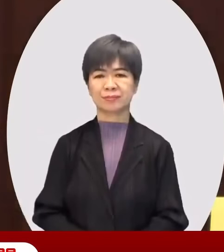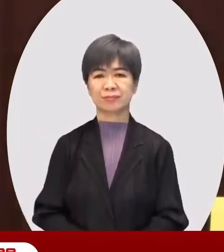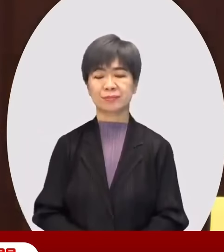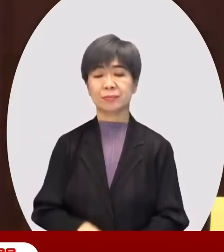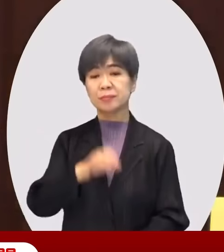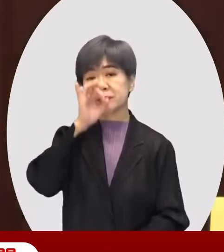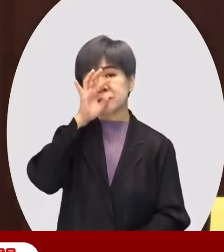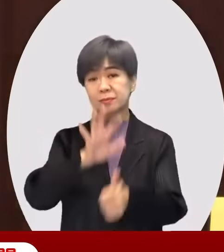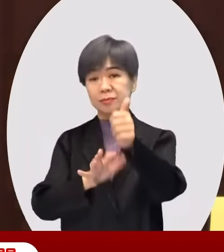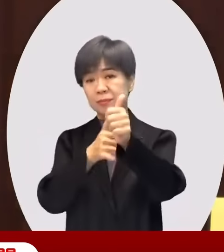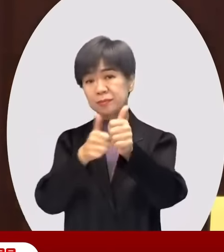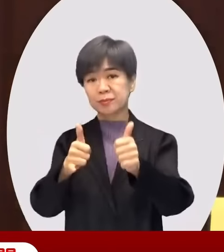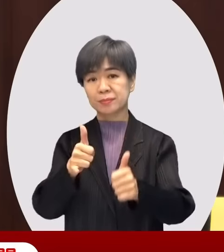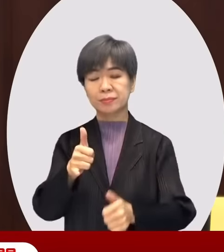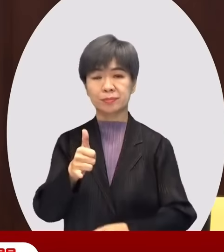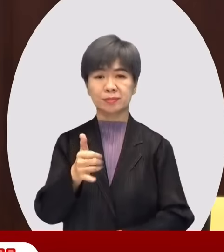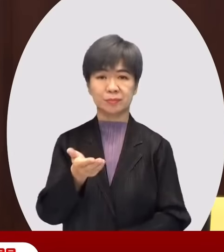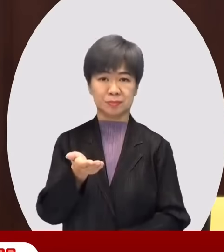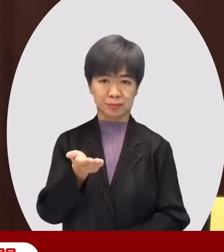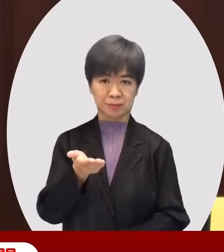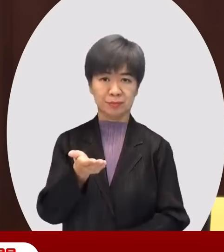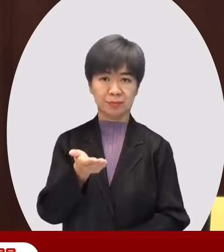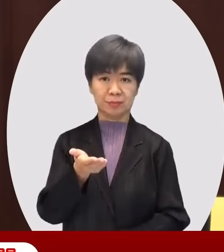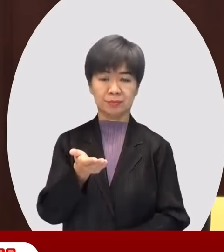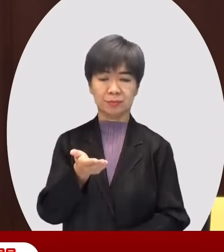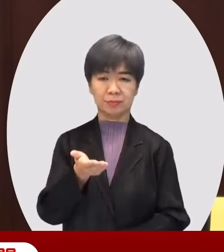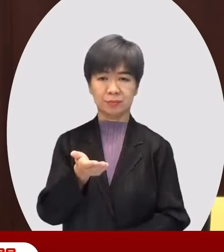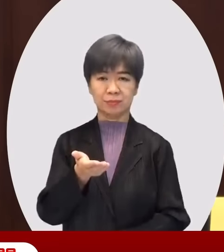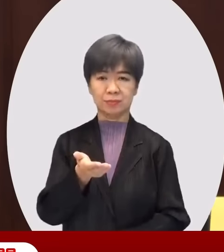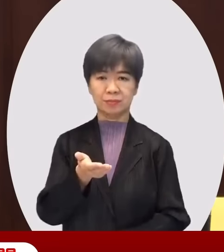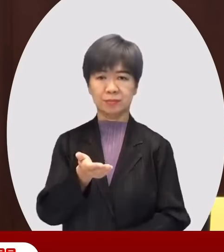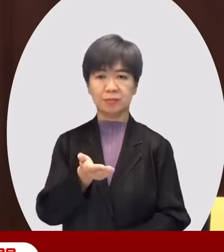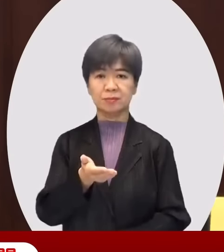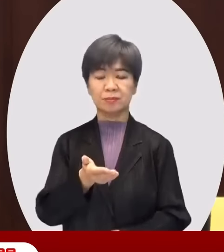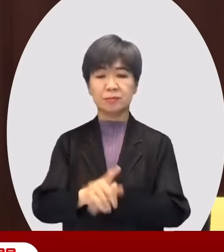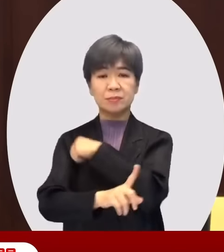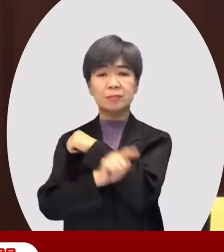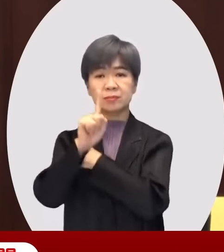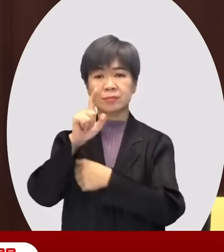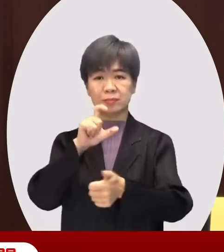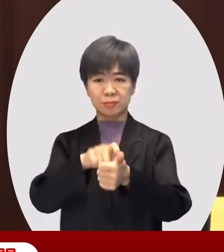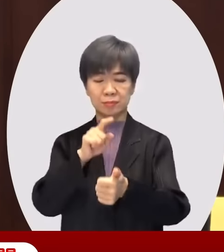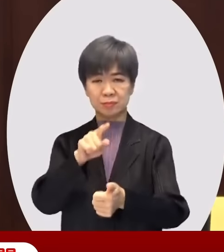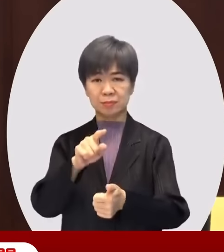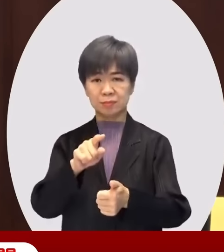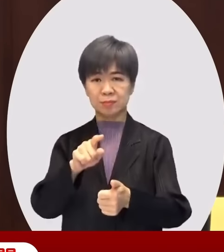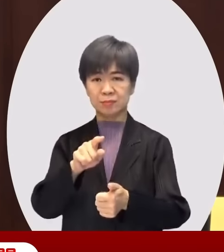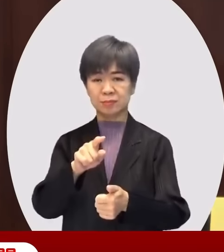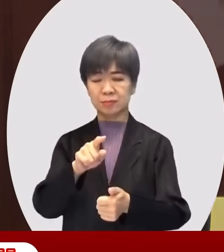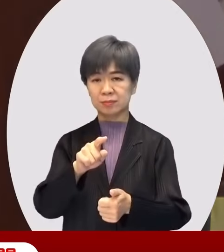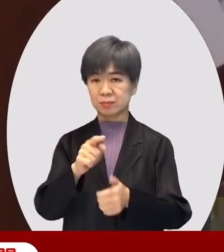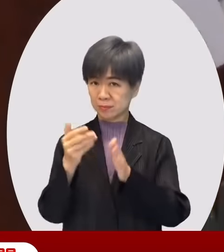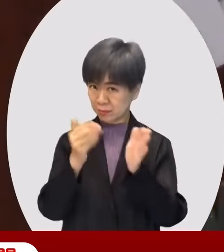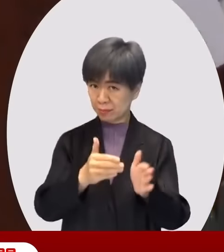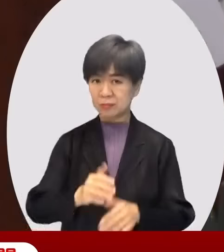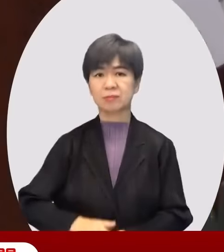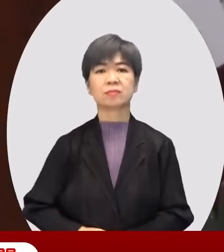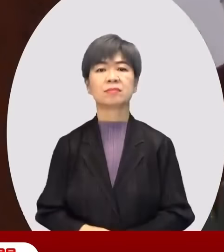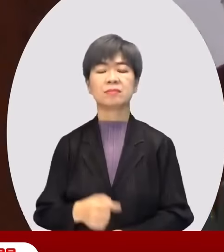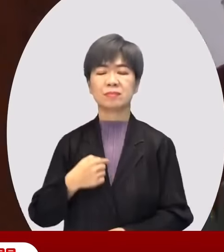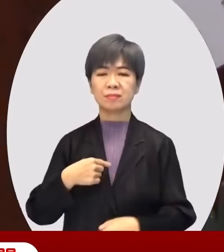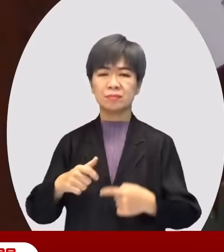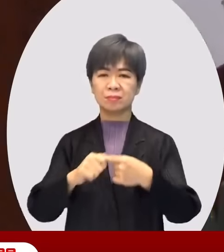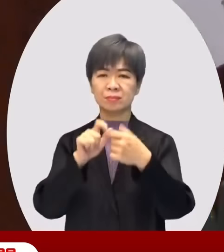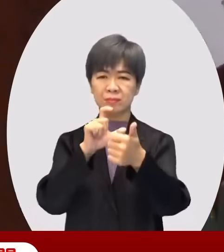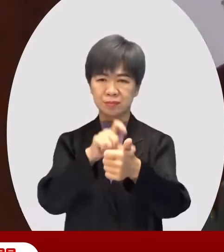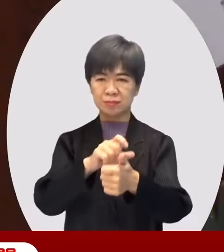着那个吴委员，那个你针对 对 最后一个问题，你是 不是 请吴委员 针对我第一